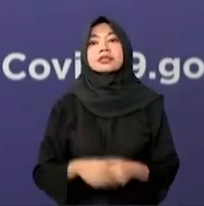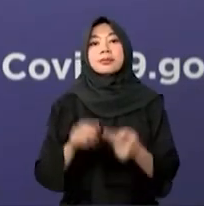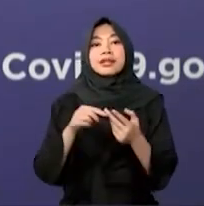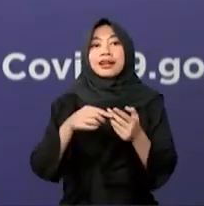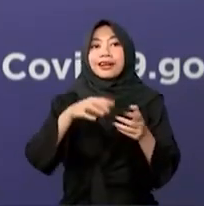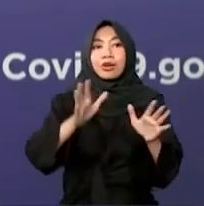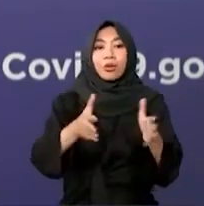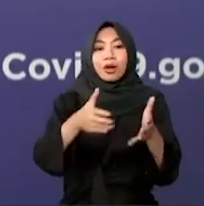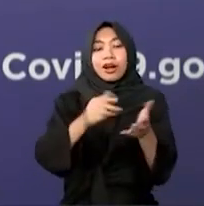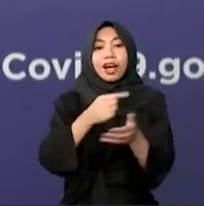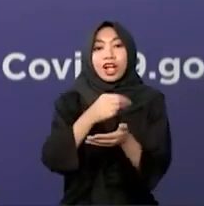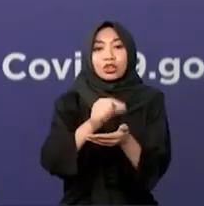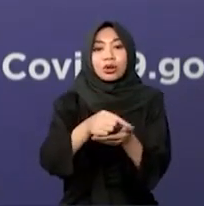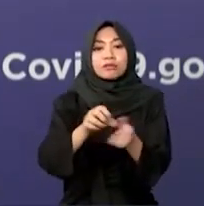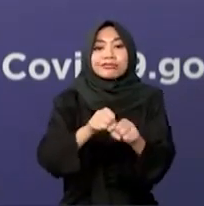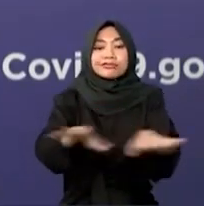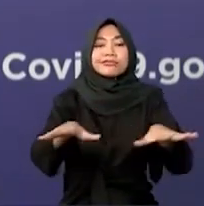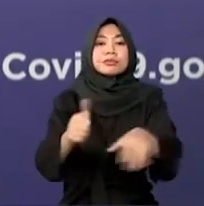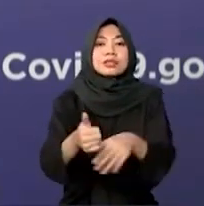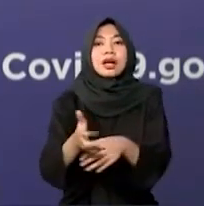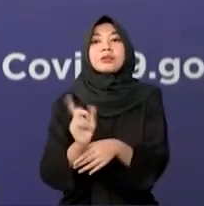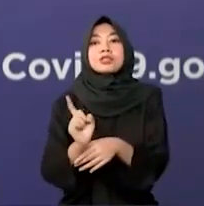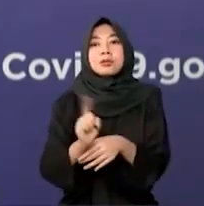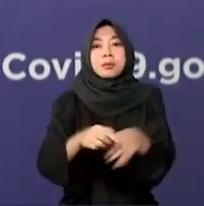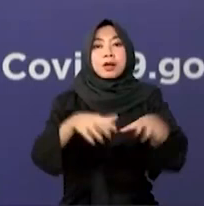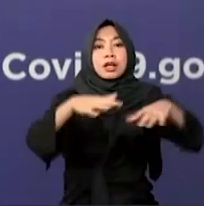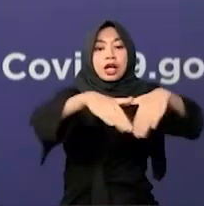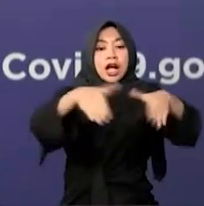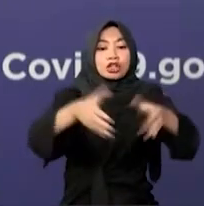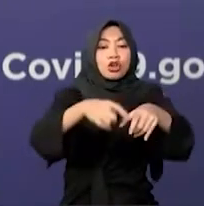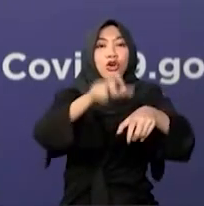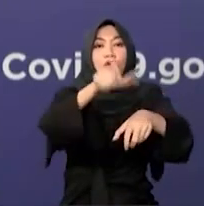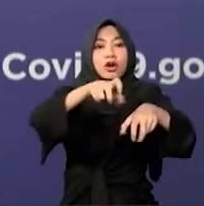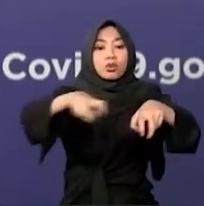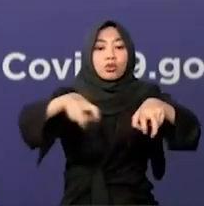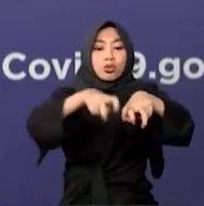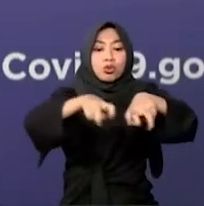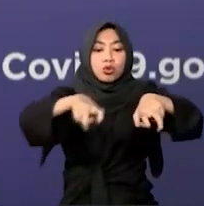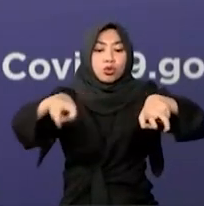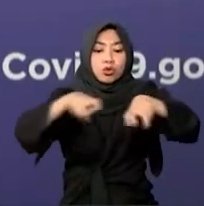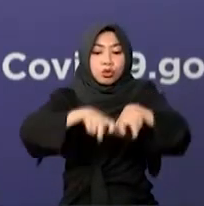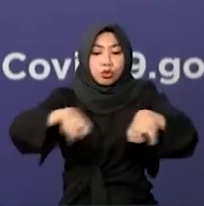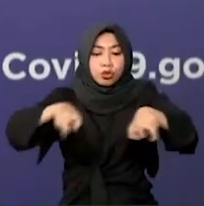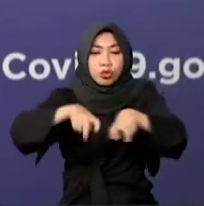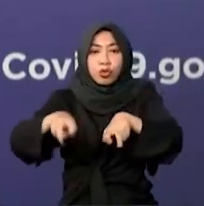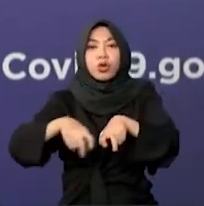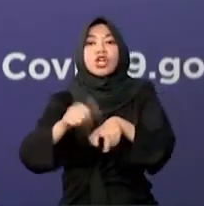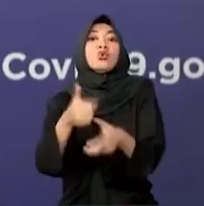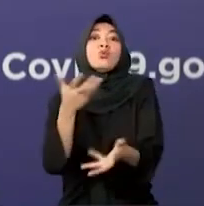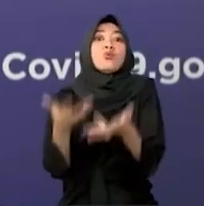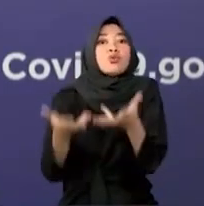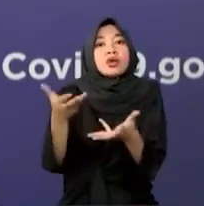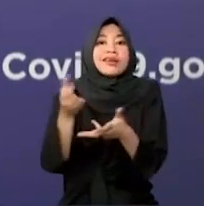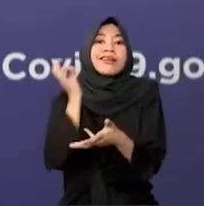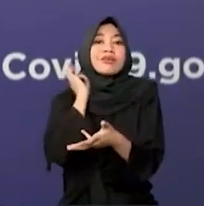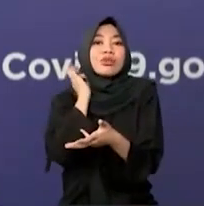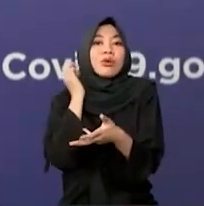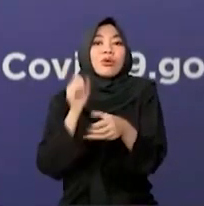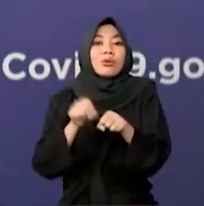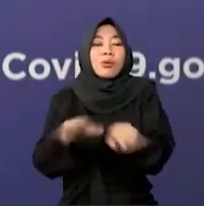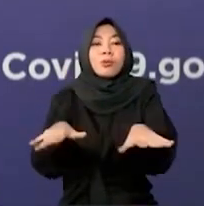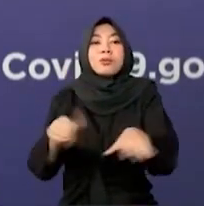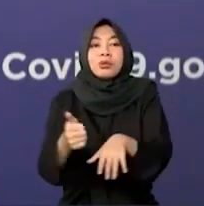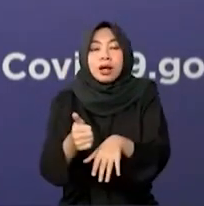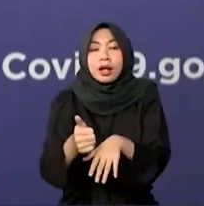orang untuk meyakinkan bahwa setiap pekerja di kantor itu bisa